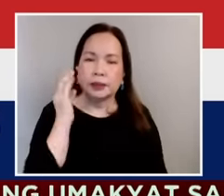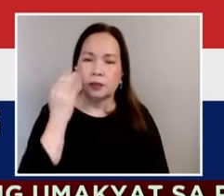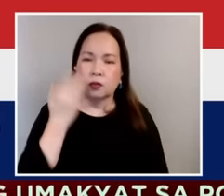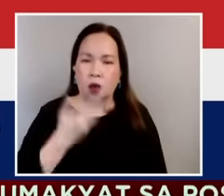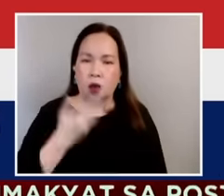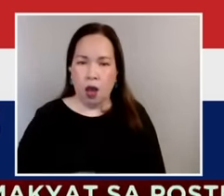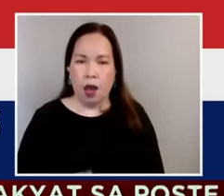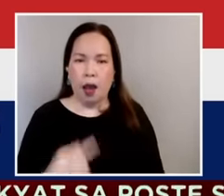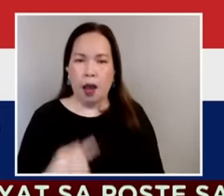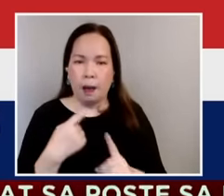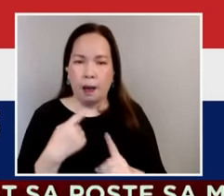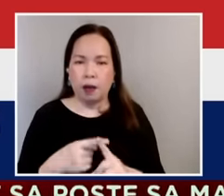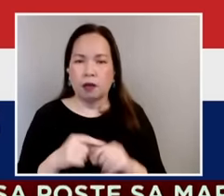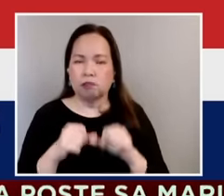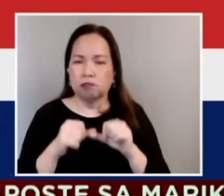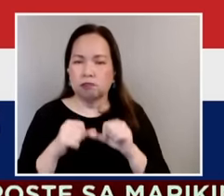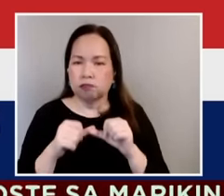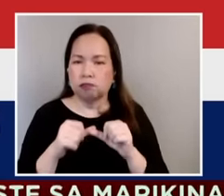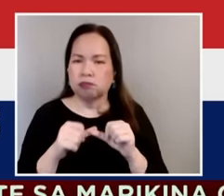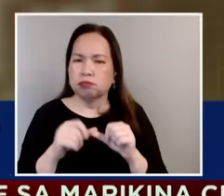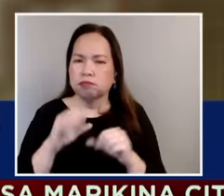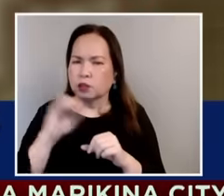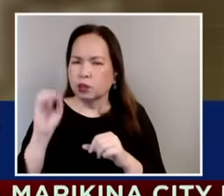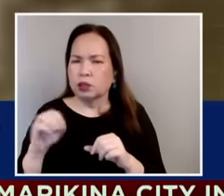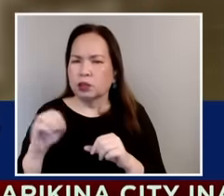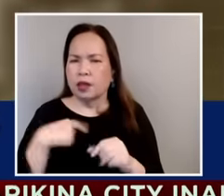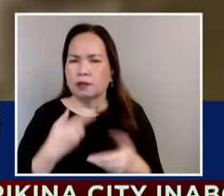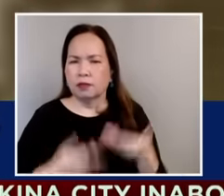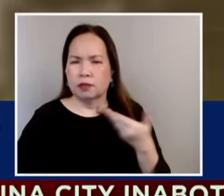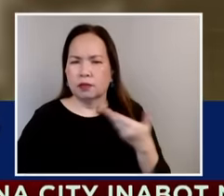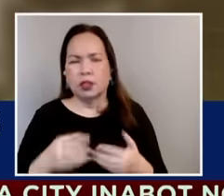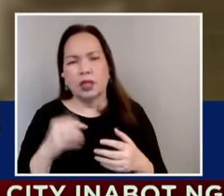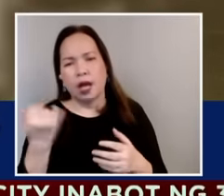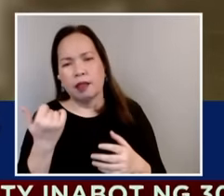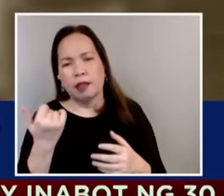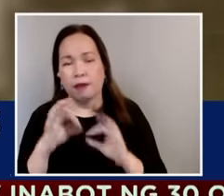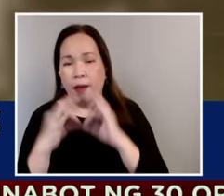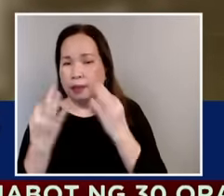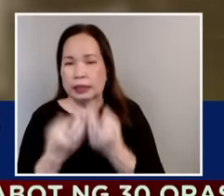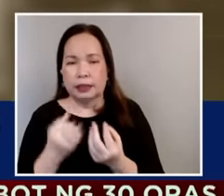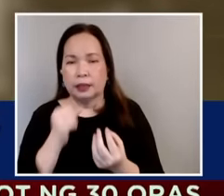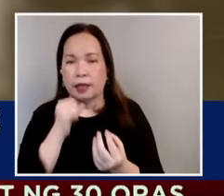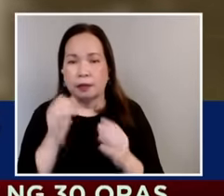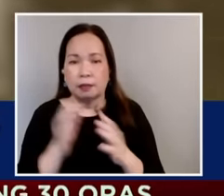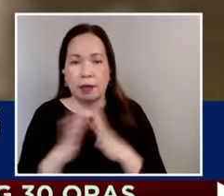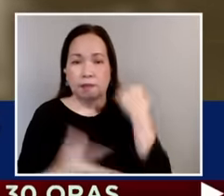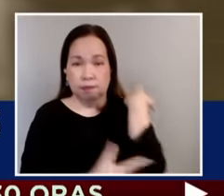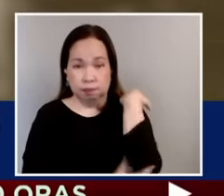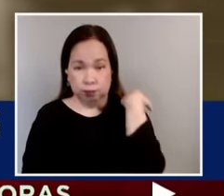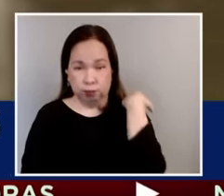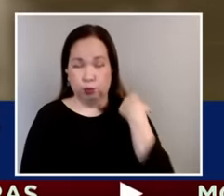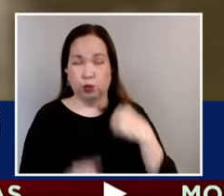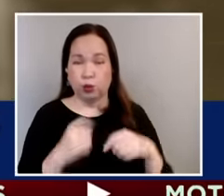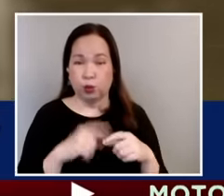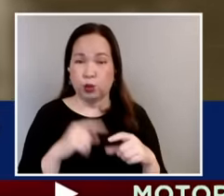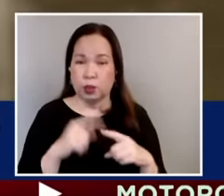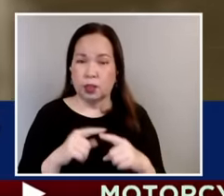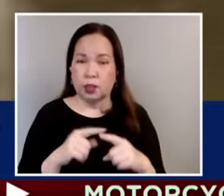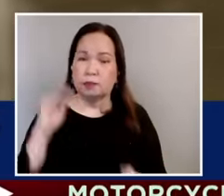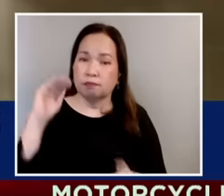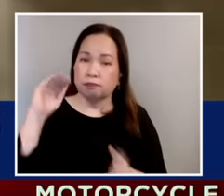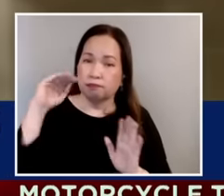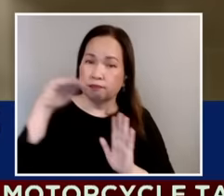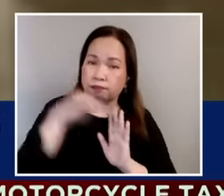hunger level among the not poor families. Bumaba rin ang porsyento ng nagugutom sa Visayas at Balanse